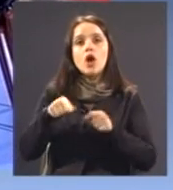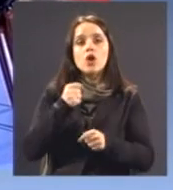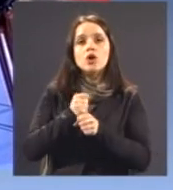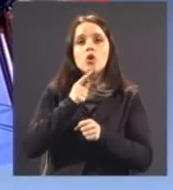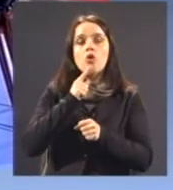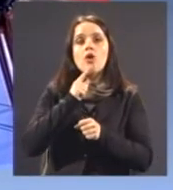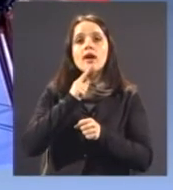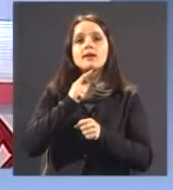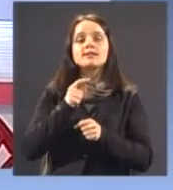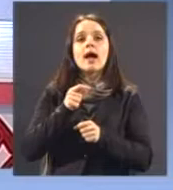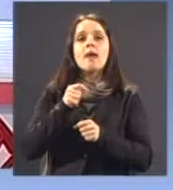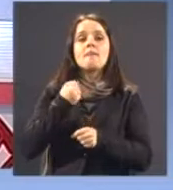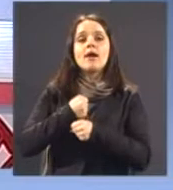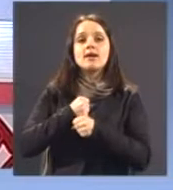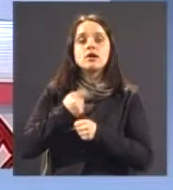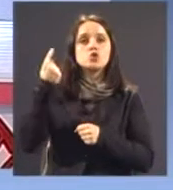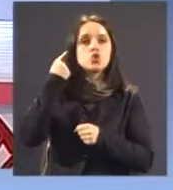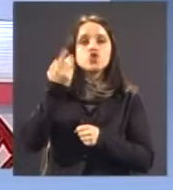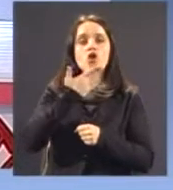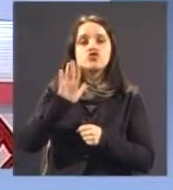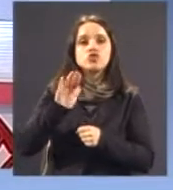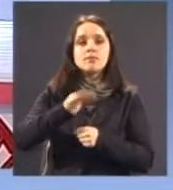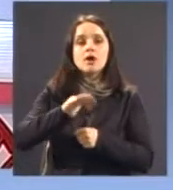slušno oštećenim osobama, dakle za